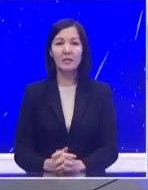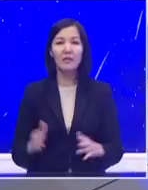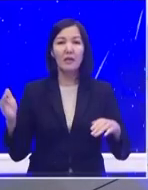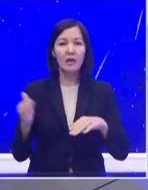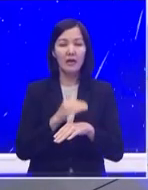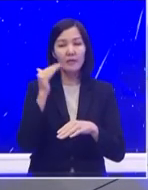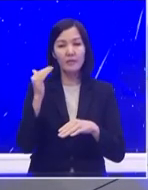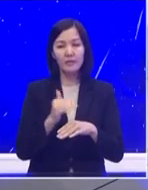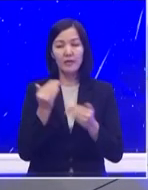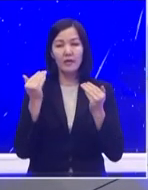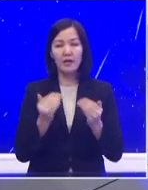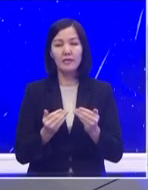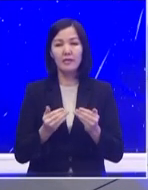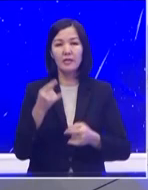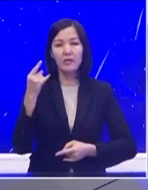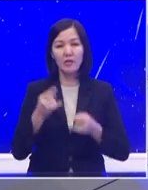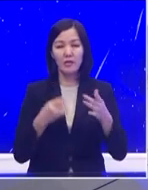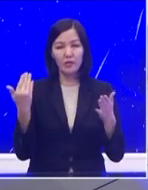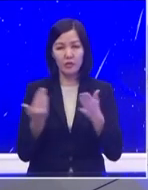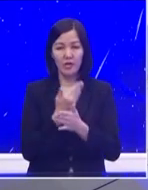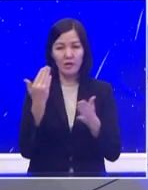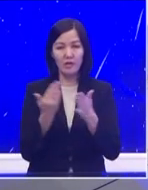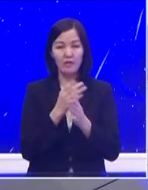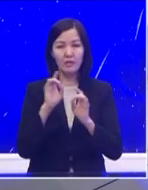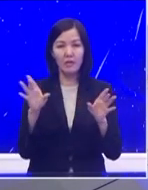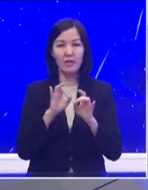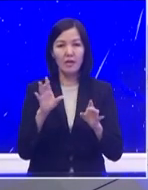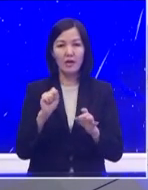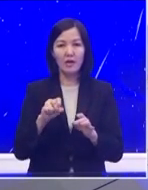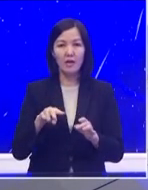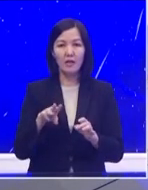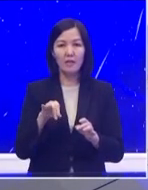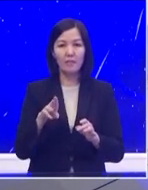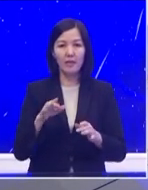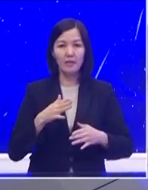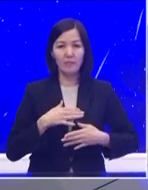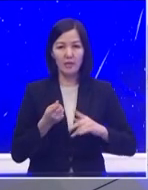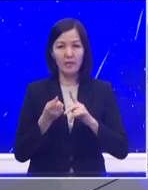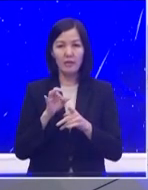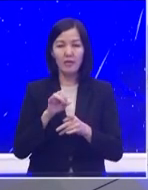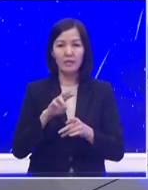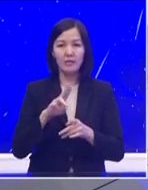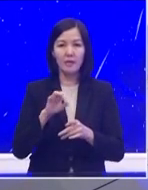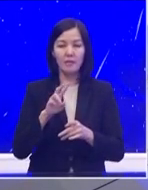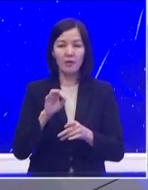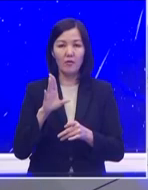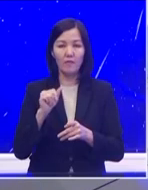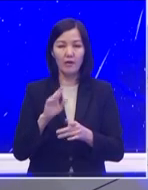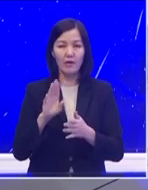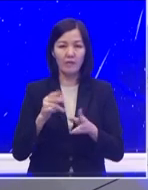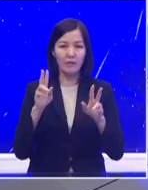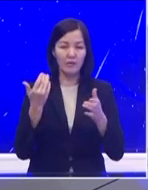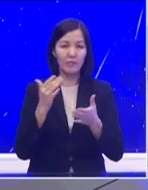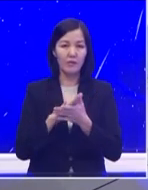Кеш шары қадырменді көрермен, тікелей эфирде қорытынды жаңалықтар студия тізгінінде Алмат Хамид, сурдодармада Айгүл Жұмаш қызы. Алдымен